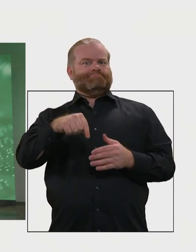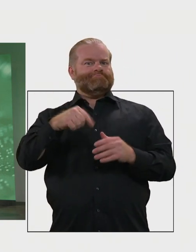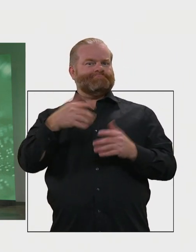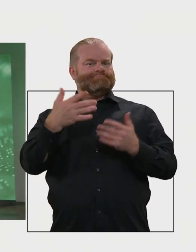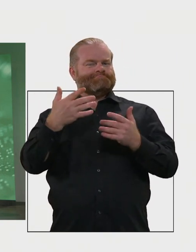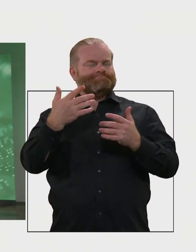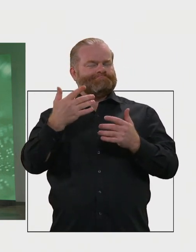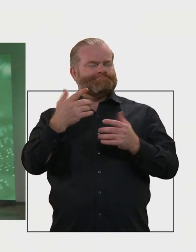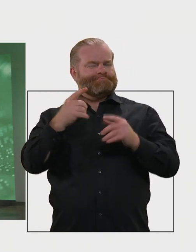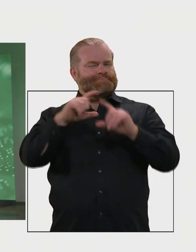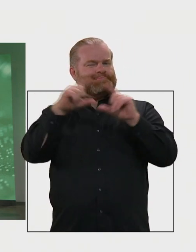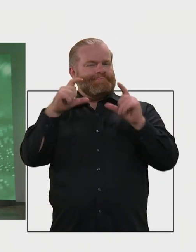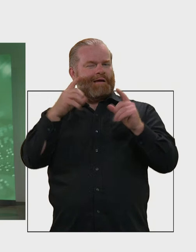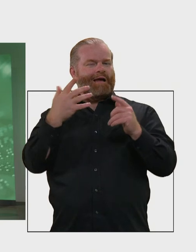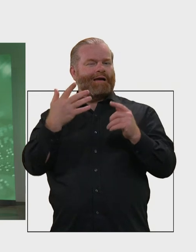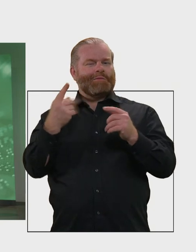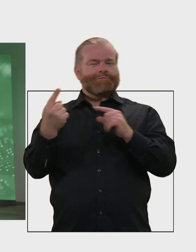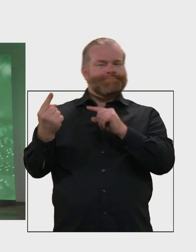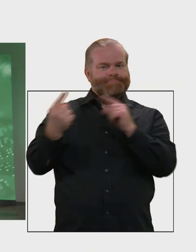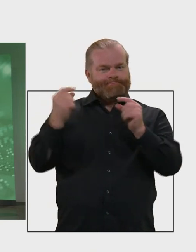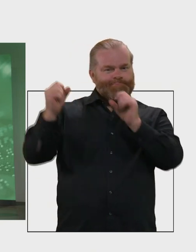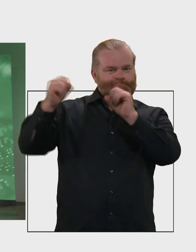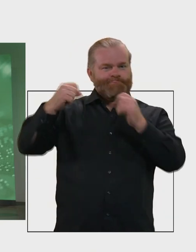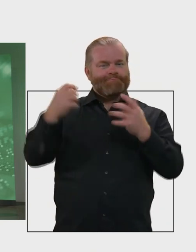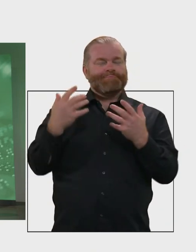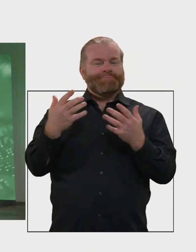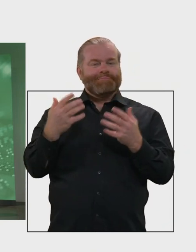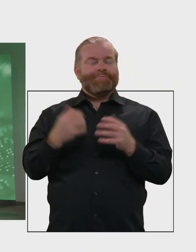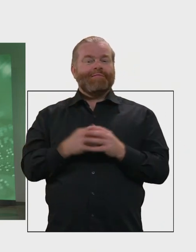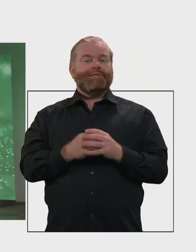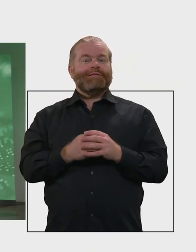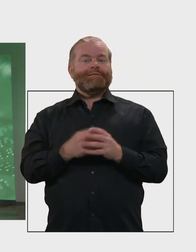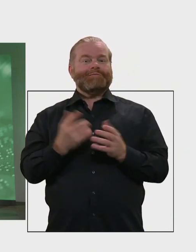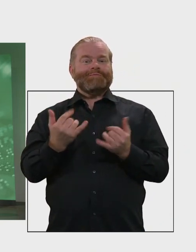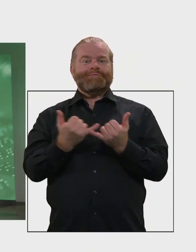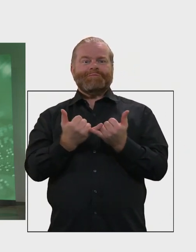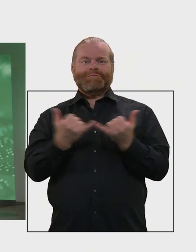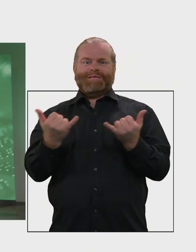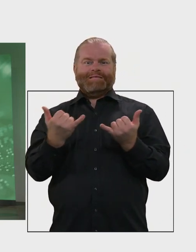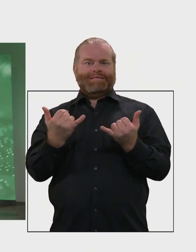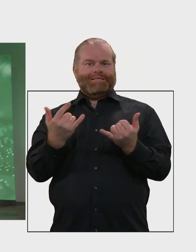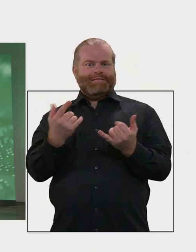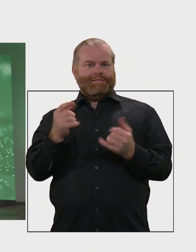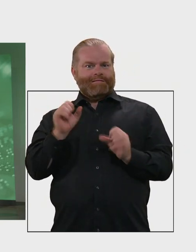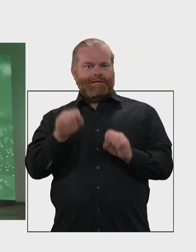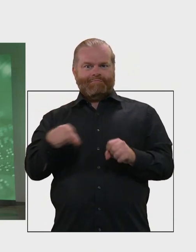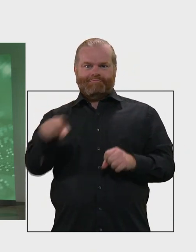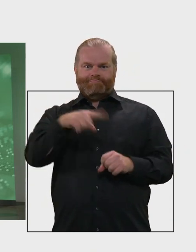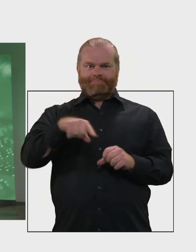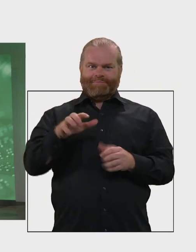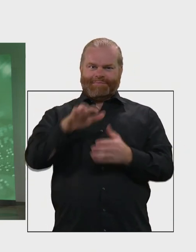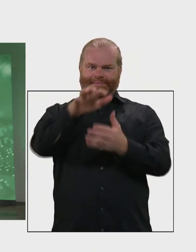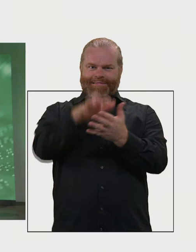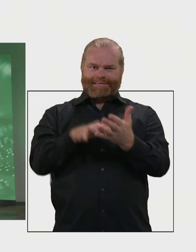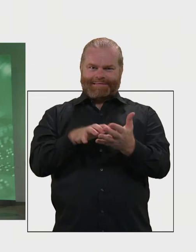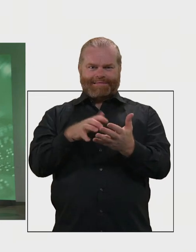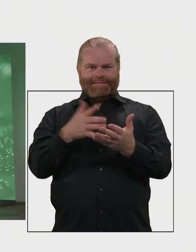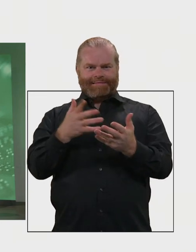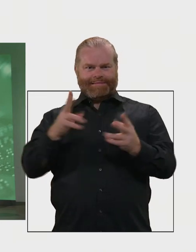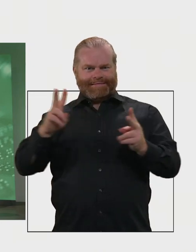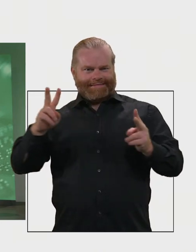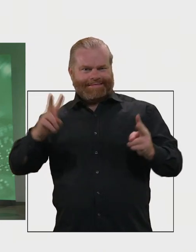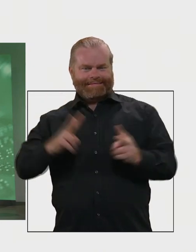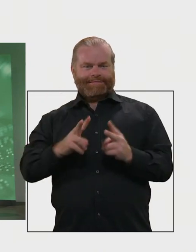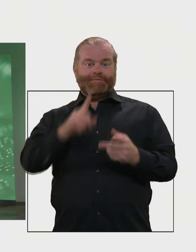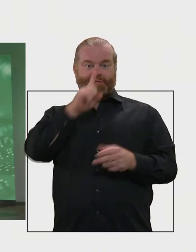Texte reduzieren? Wie können wir Texte vereinfachen, ohne dass wir natürlich die Inhalte reduzieren? Also ein